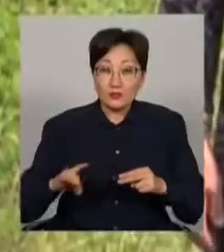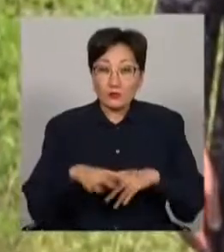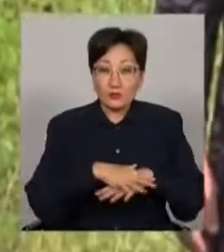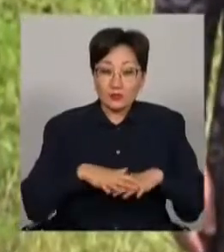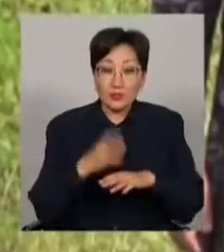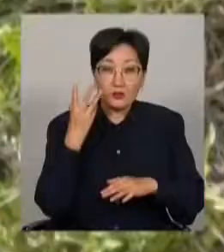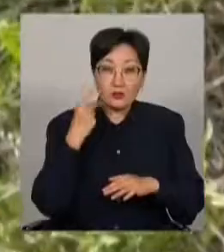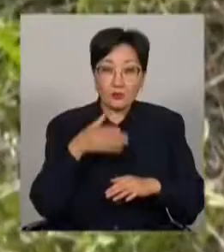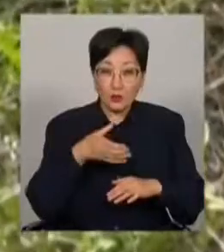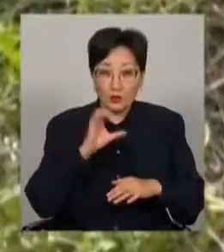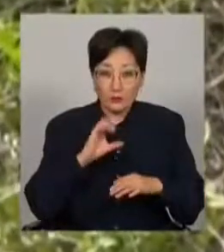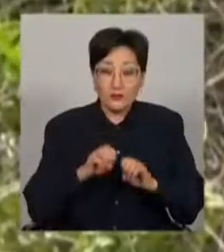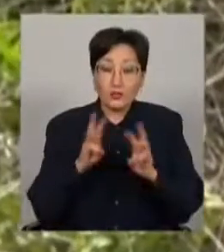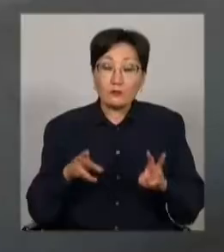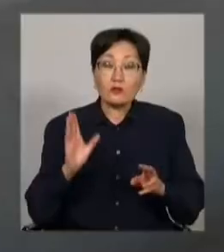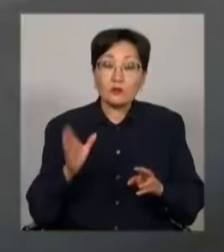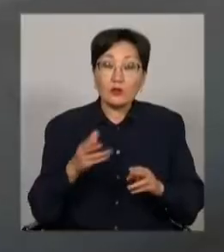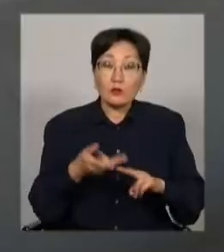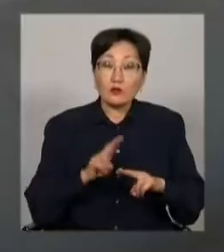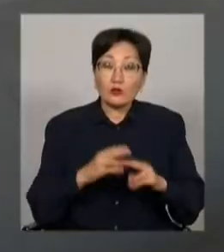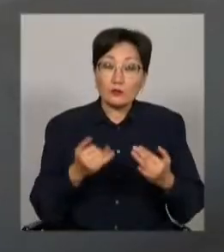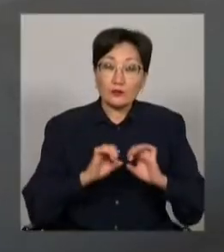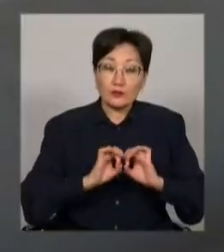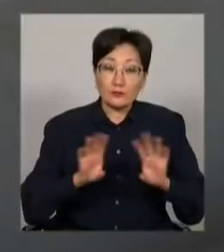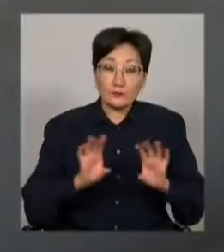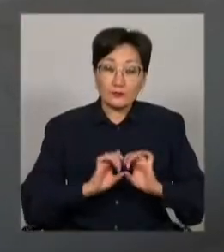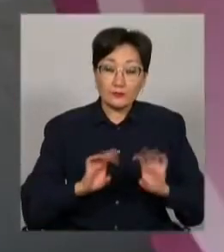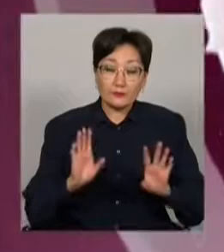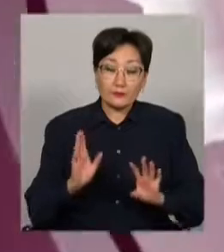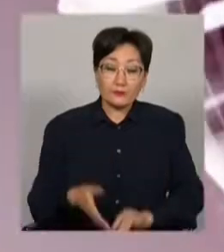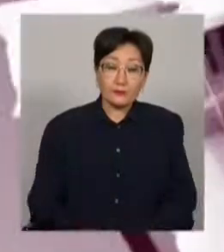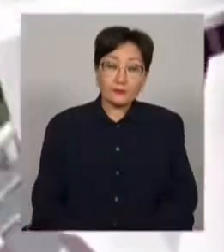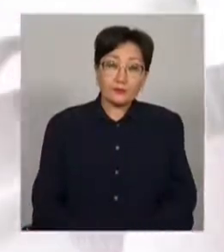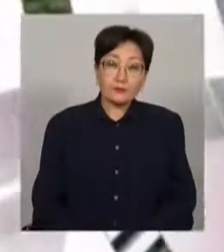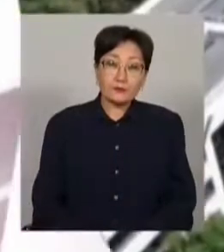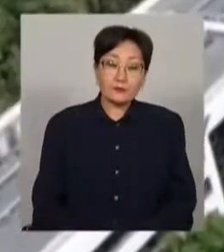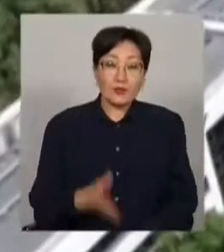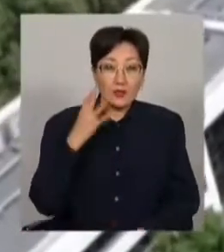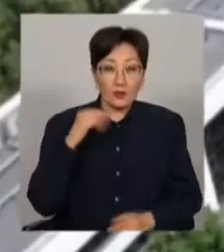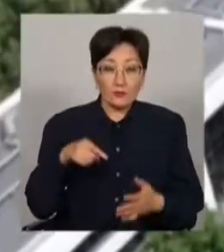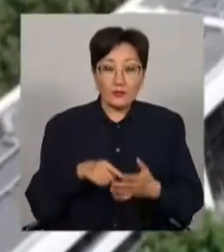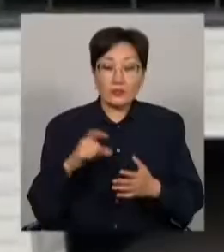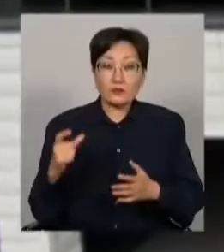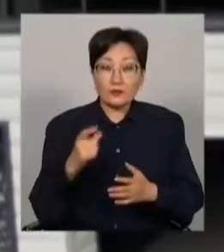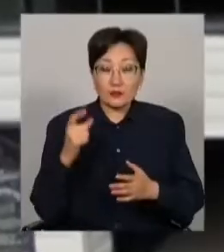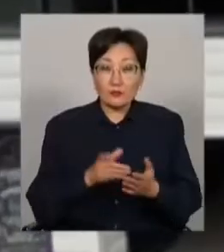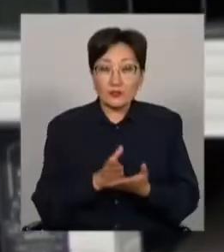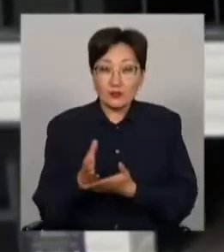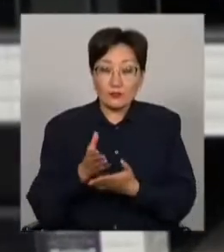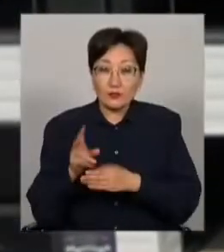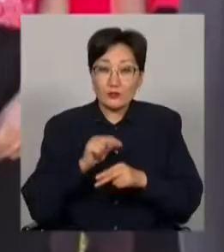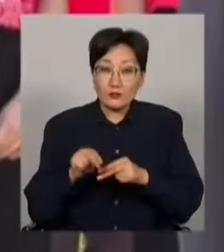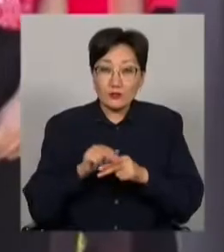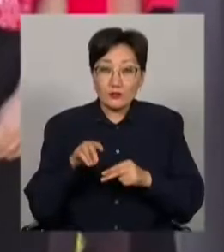тұрғындары қашан ауыз сумен қамтамасыз етілмек? Бұл туралы мен Оразай Нұртай сәлден кейін айтам. Алматыда экономикалық бағытта білім беретін